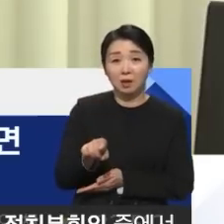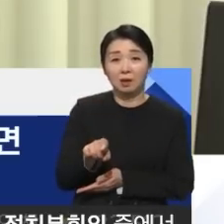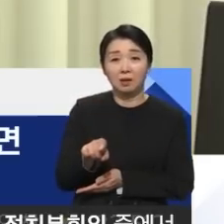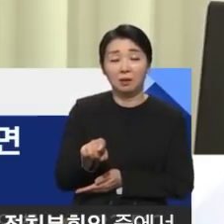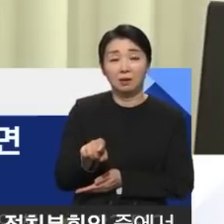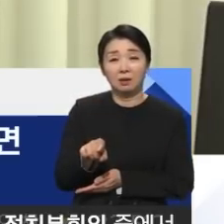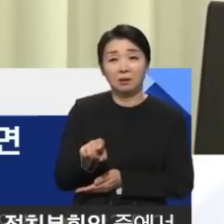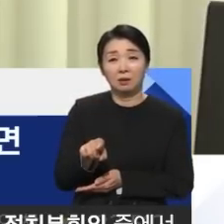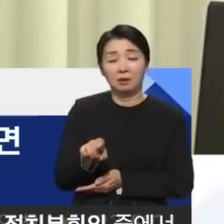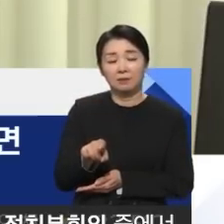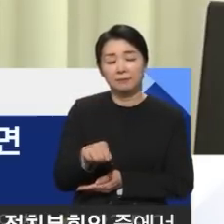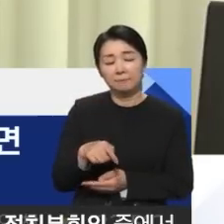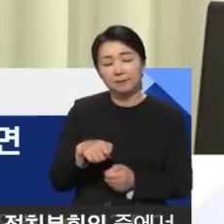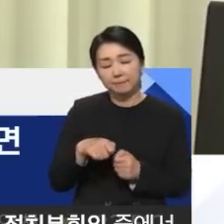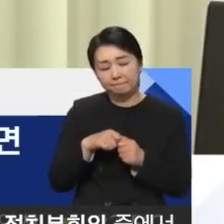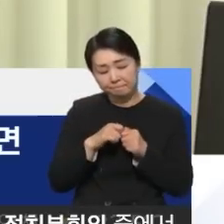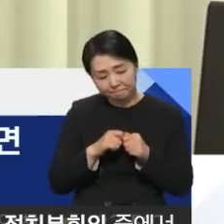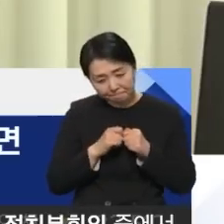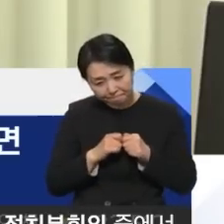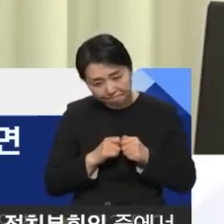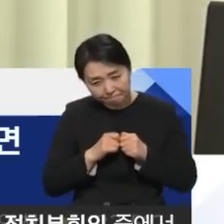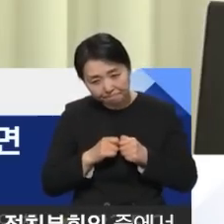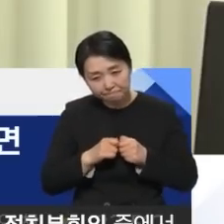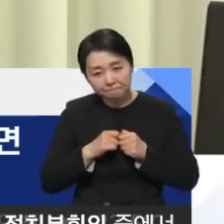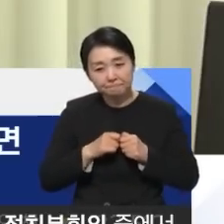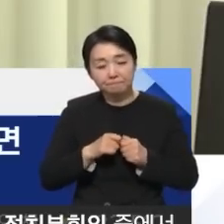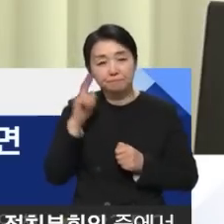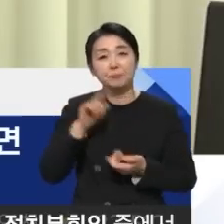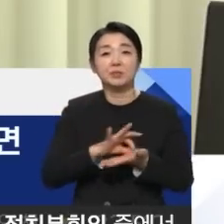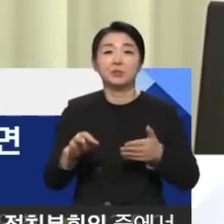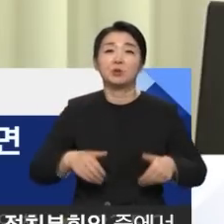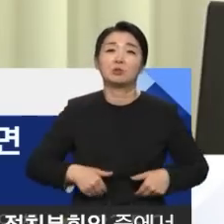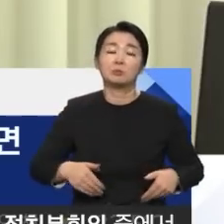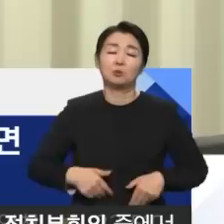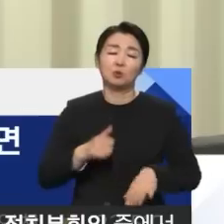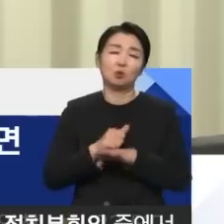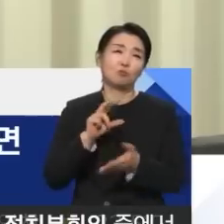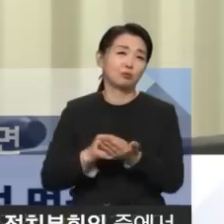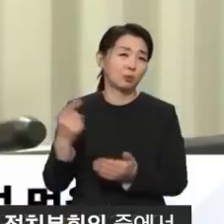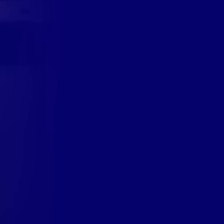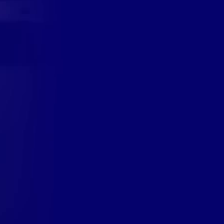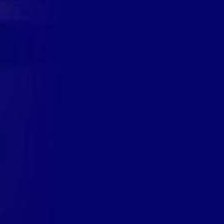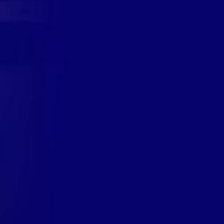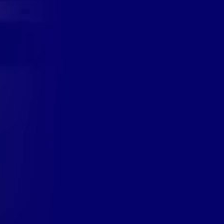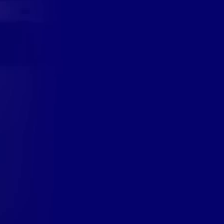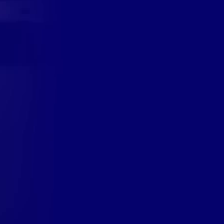특별히 세심하게 세심하게 다루지 않으면 큰 화근이 될 수 있다. 아.